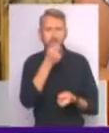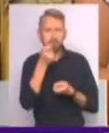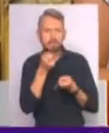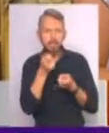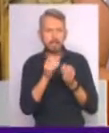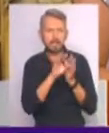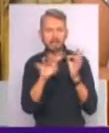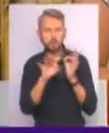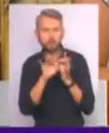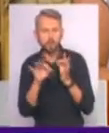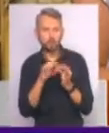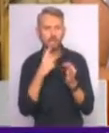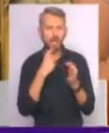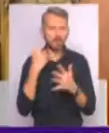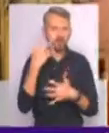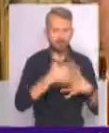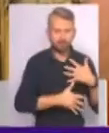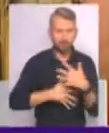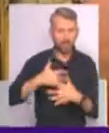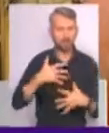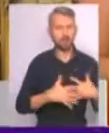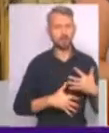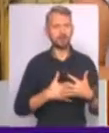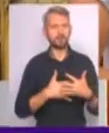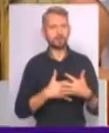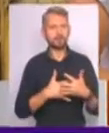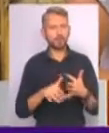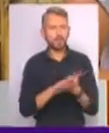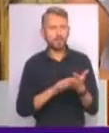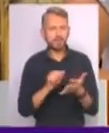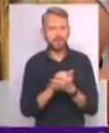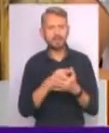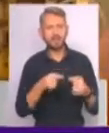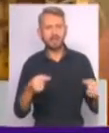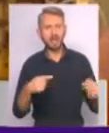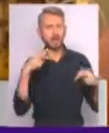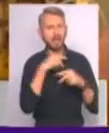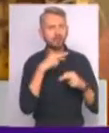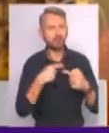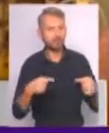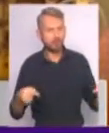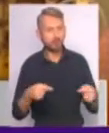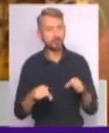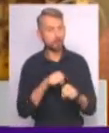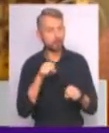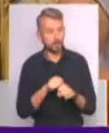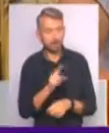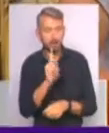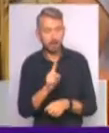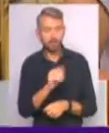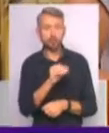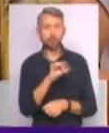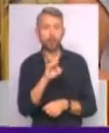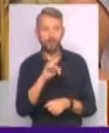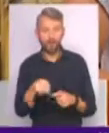сосуды, кровоснабжение, обменные процессы, утилизация всяких токсических веществ нарушается. Кстати, жировая